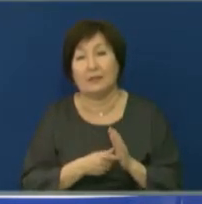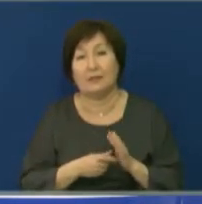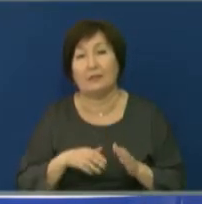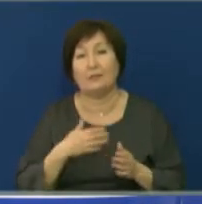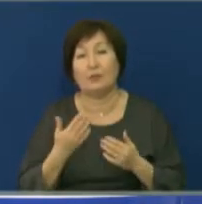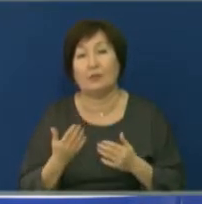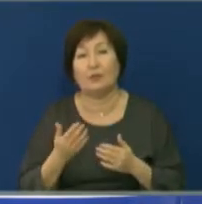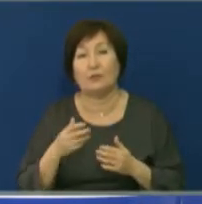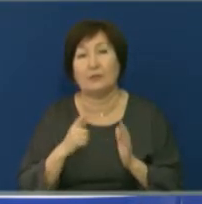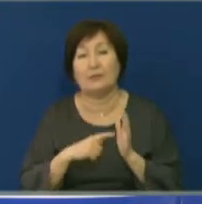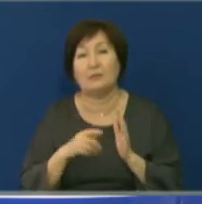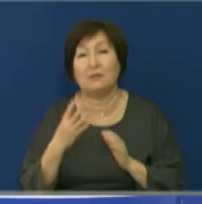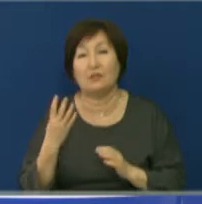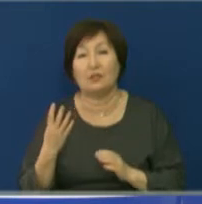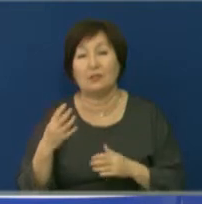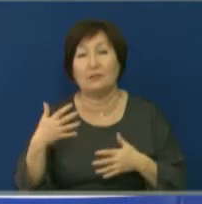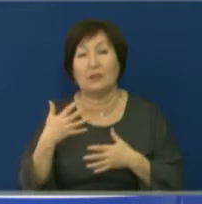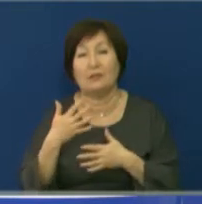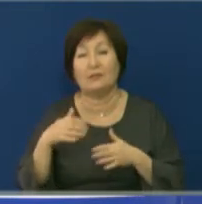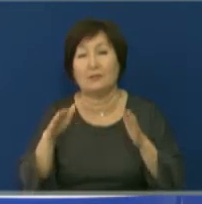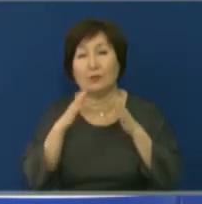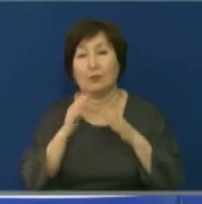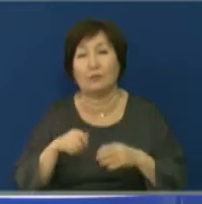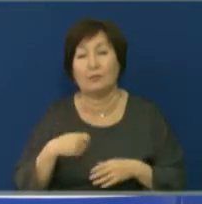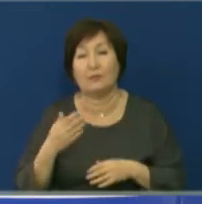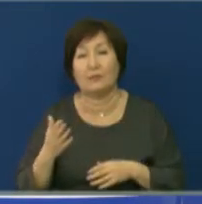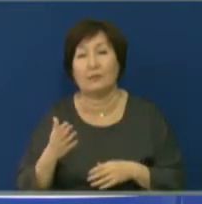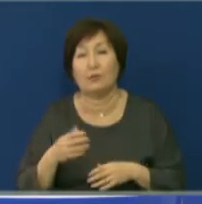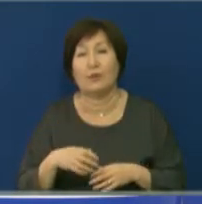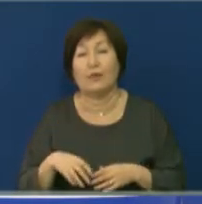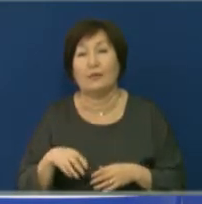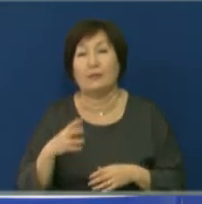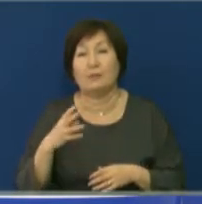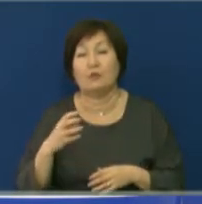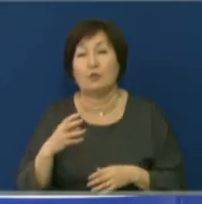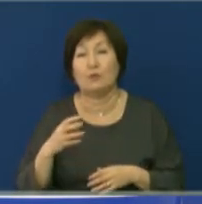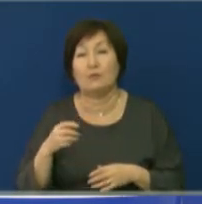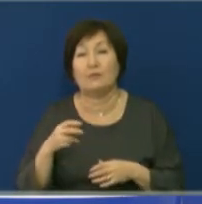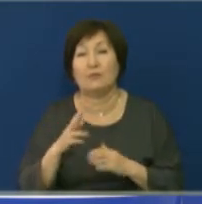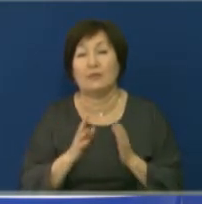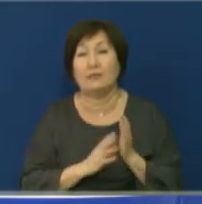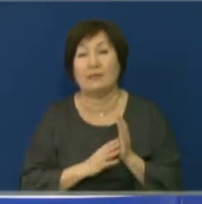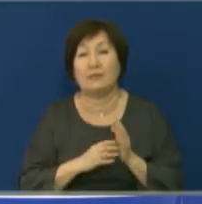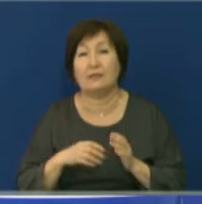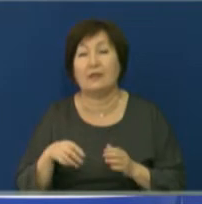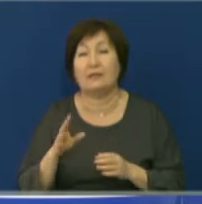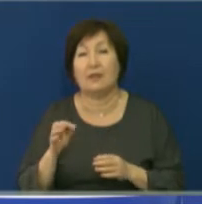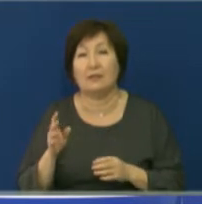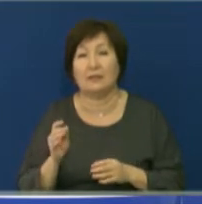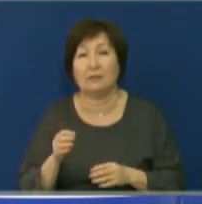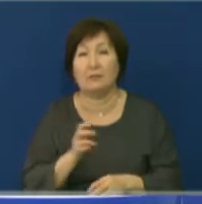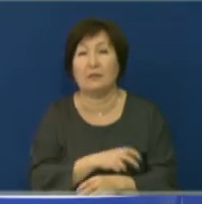74 многоквартирных и 204 одноэтажных дома. Это 519 тысяч квадратных метров жилья или